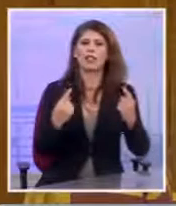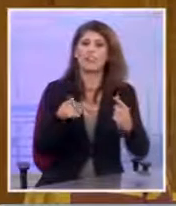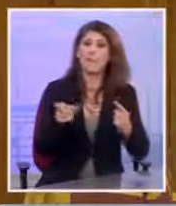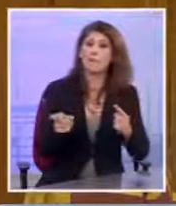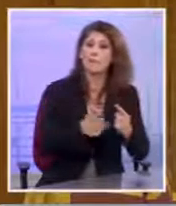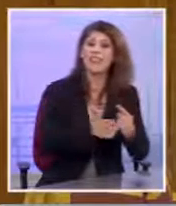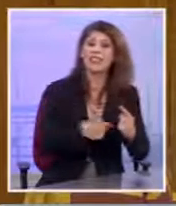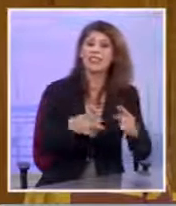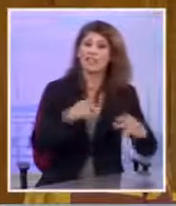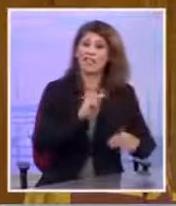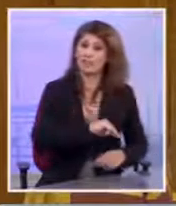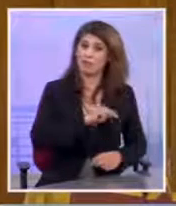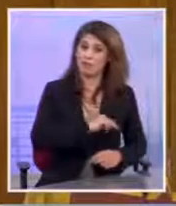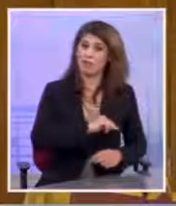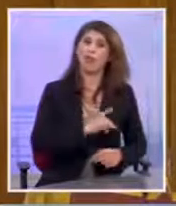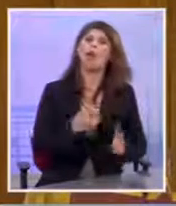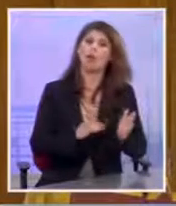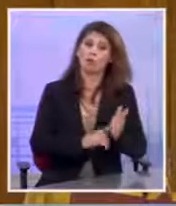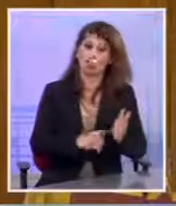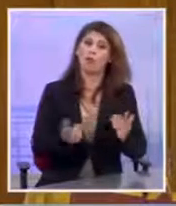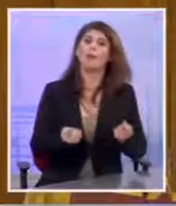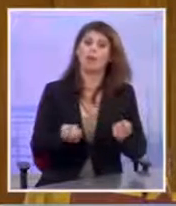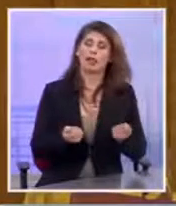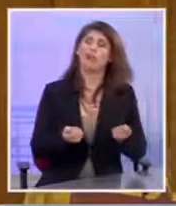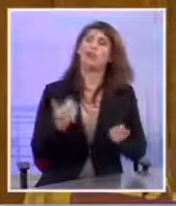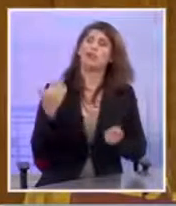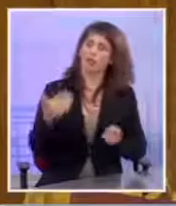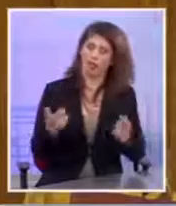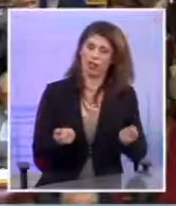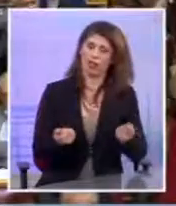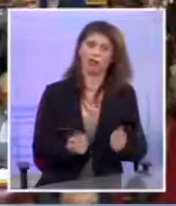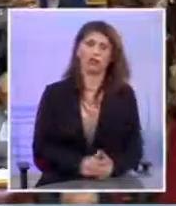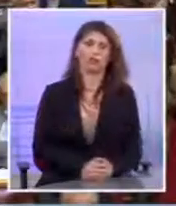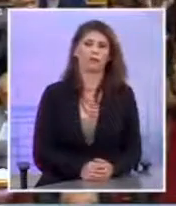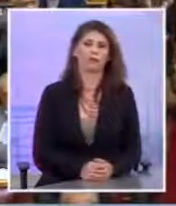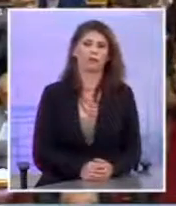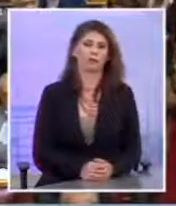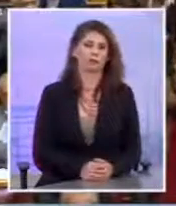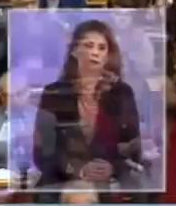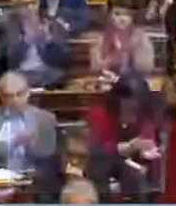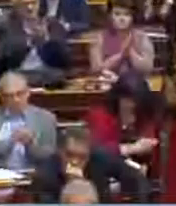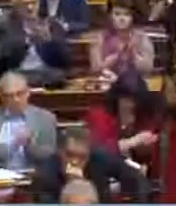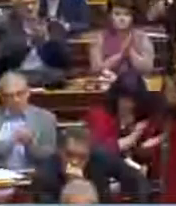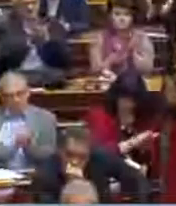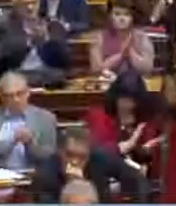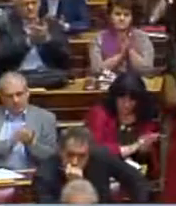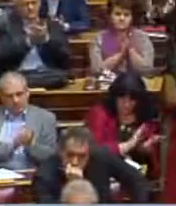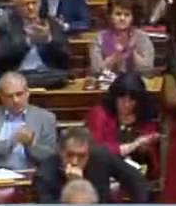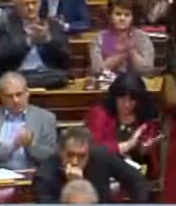τα συμφέροντα, οι οποίες όμως πρέπει να γίνουν και θα γίνουν. Ευχαριστώ.